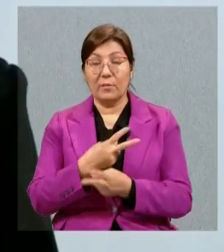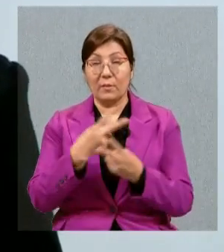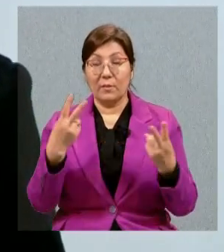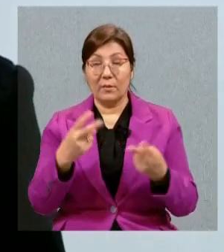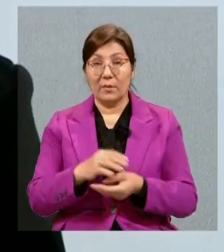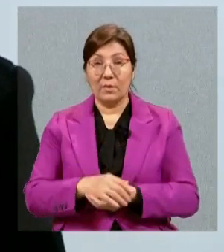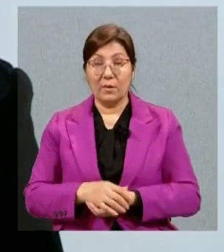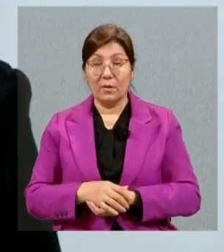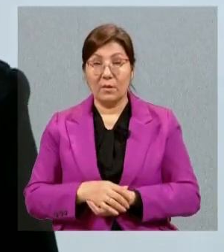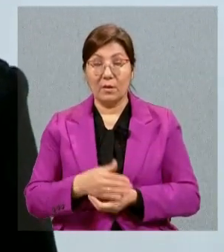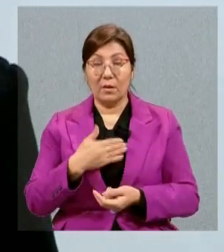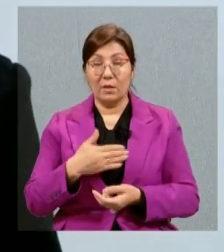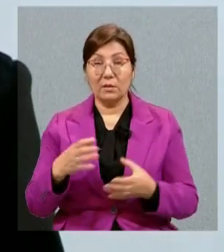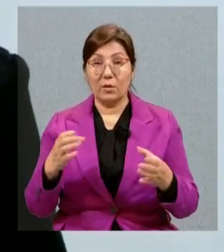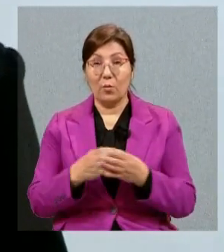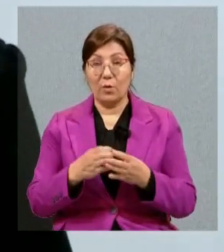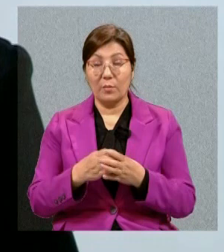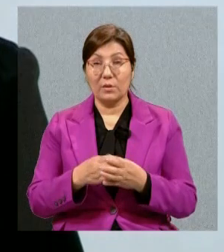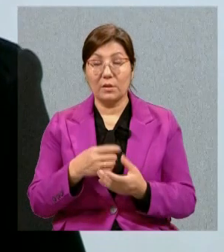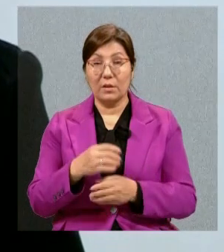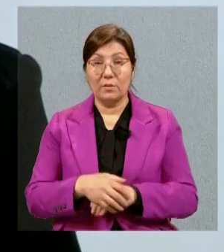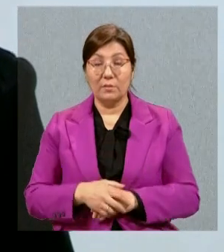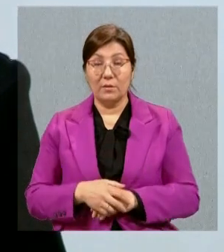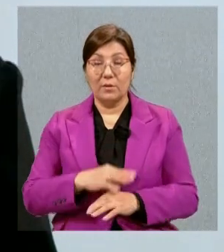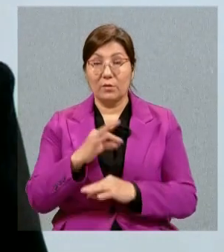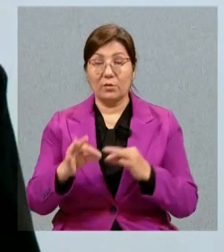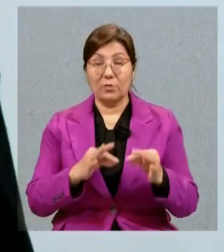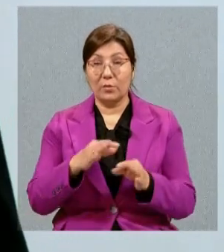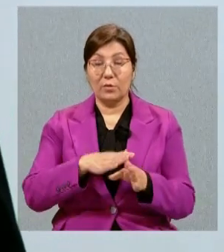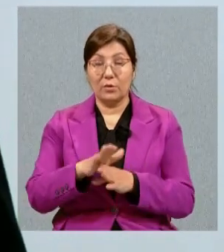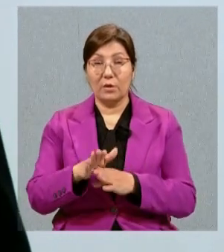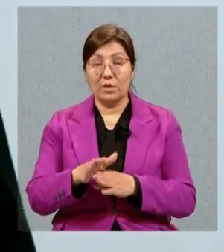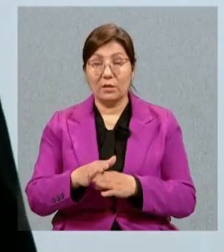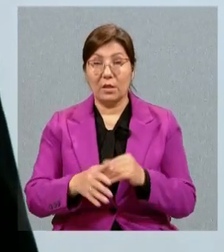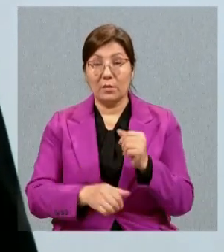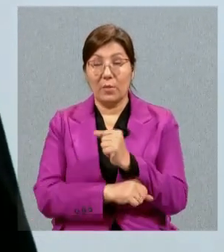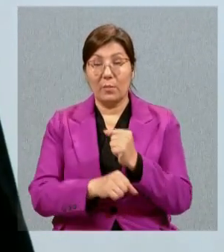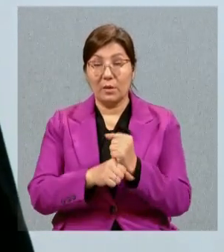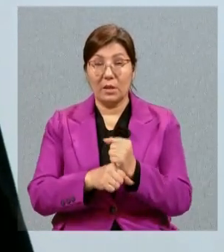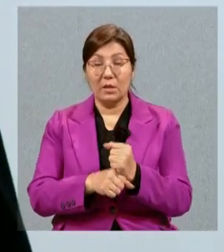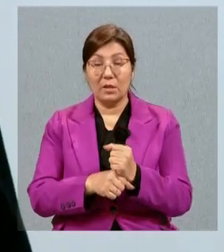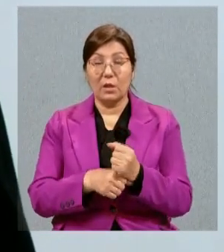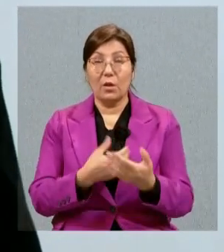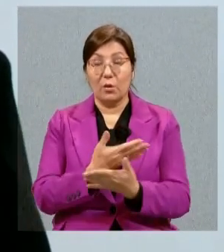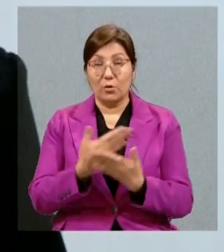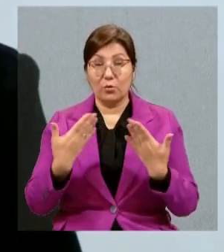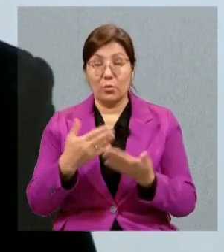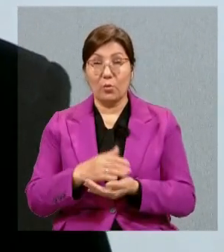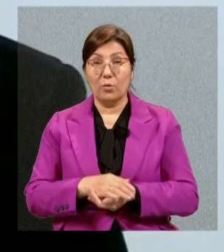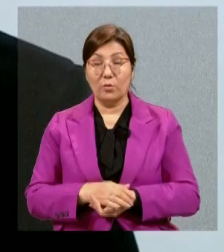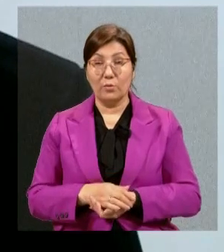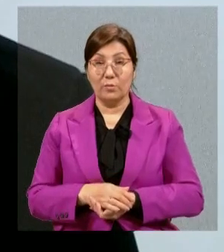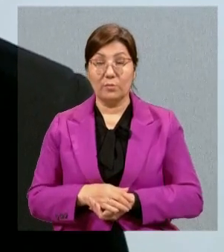отырғаны, біздің қазір қоғамымызда бұл жобаны жүзеге асыратын мамандардың жаңа жоқтығы, яғни жоқтың